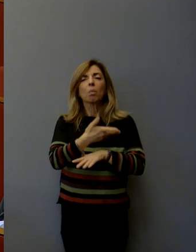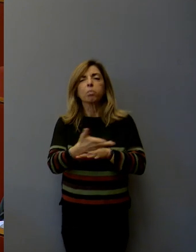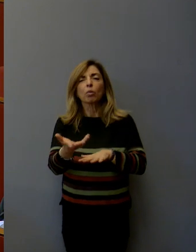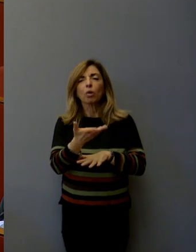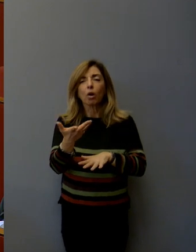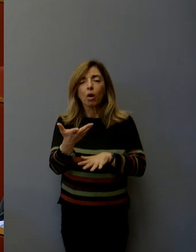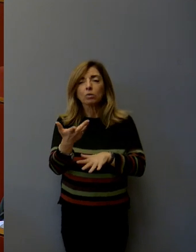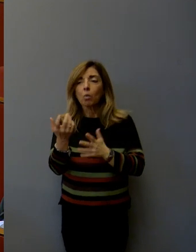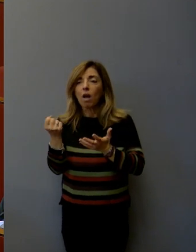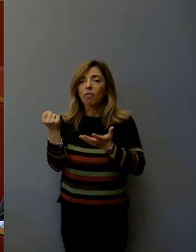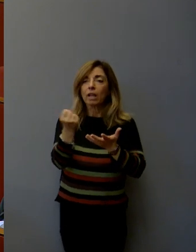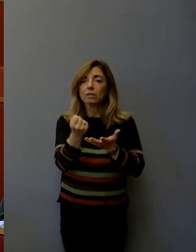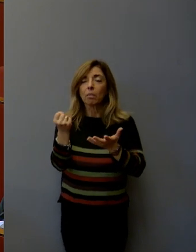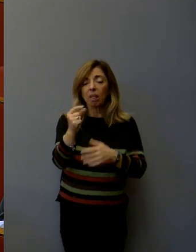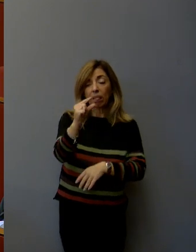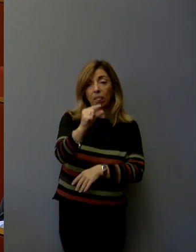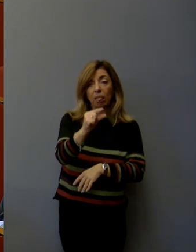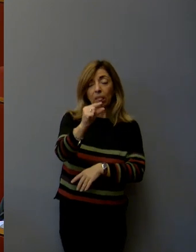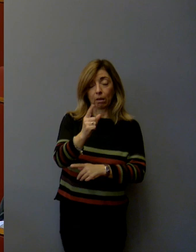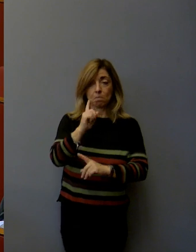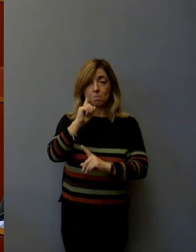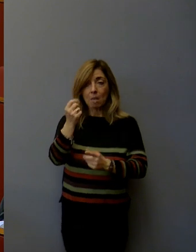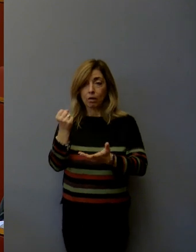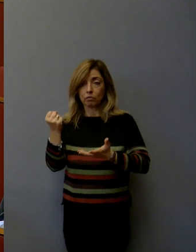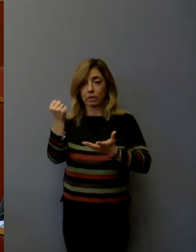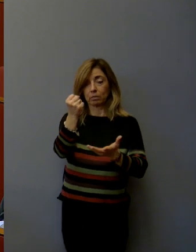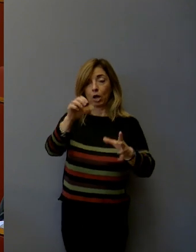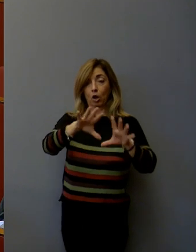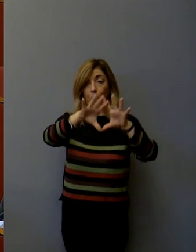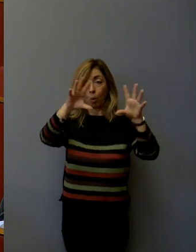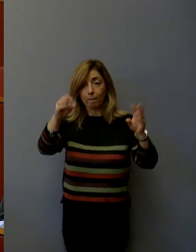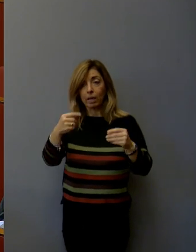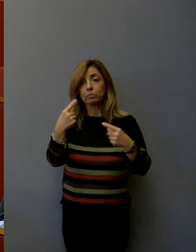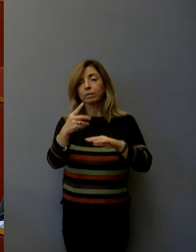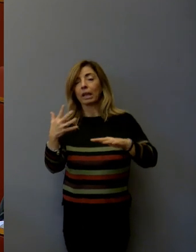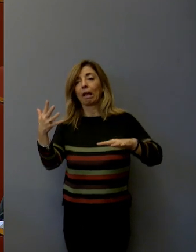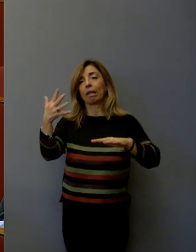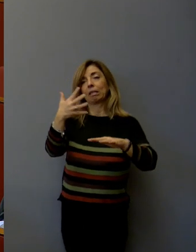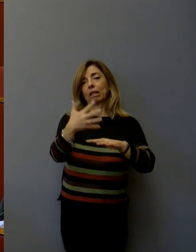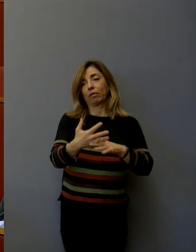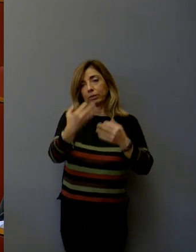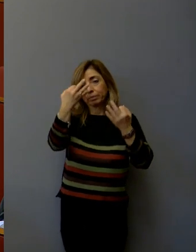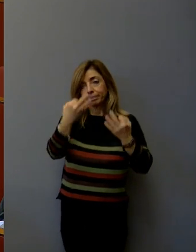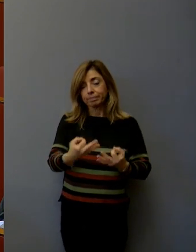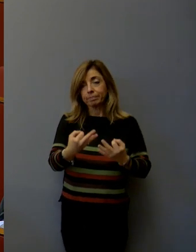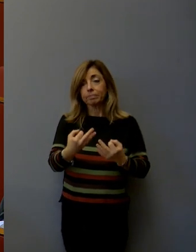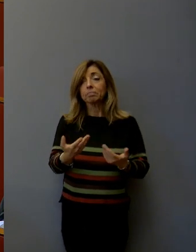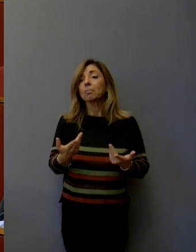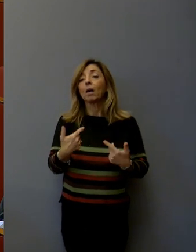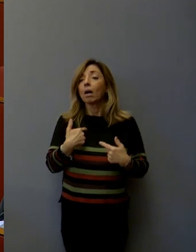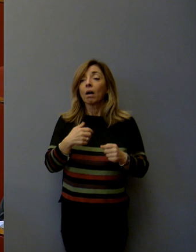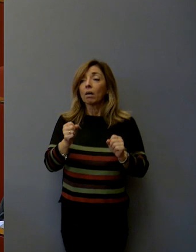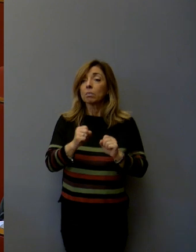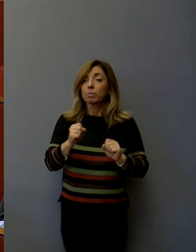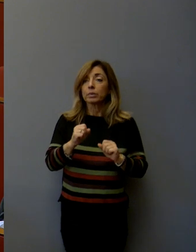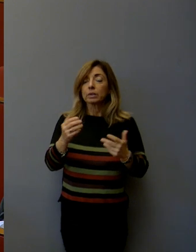finanziamento un complessivo per un intervento complessivo dignitoso neppure questo siamo riusciti a fare neppure